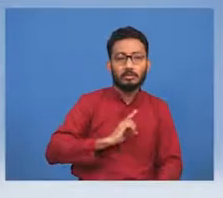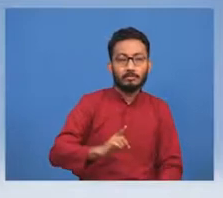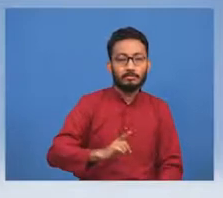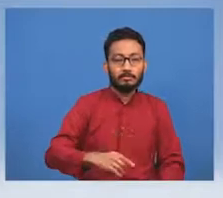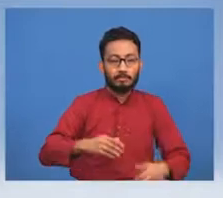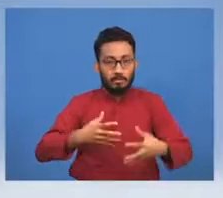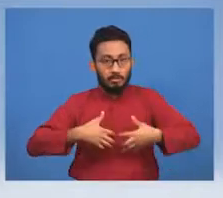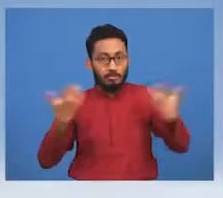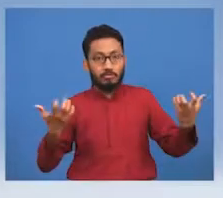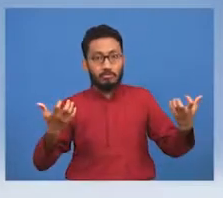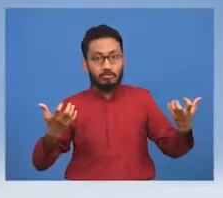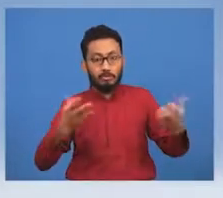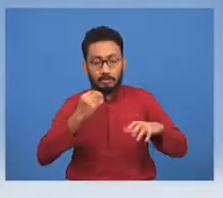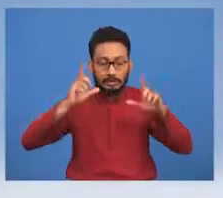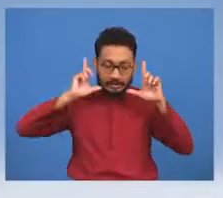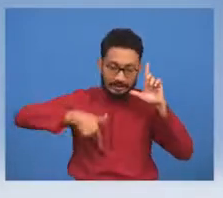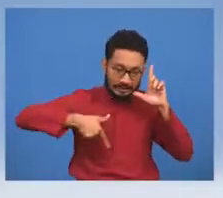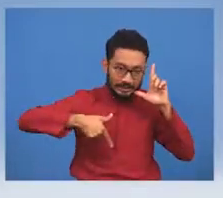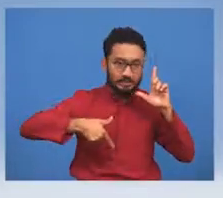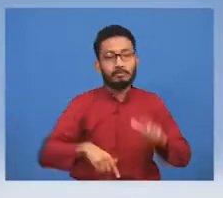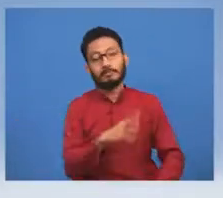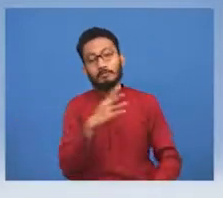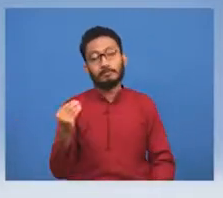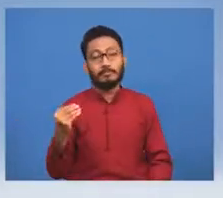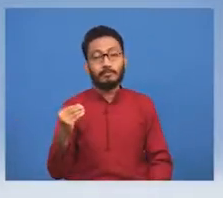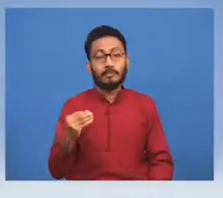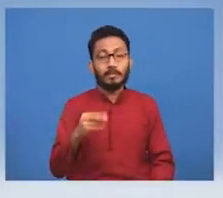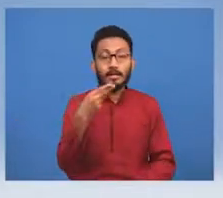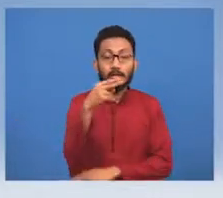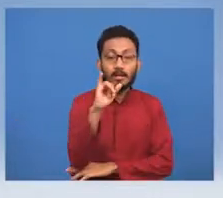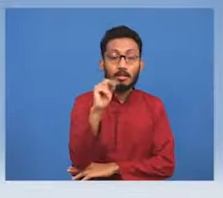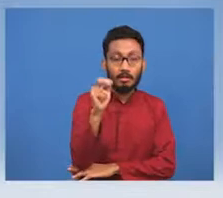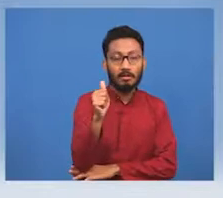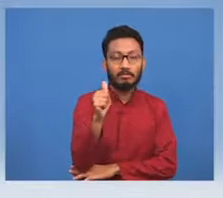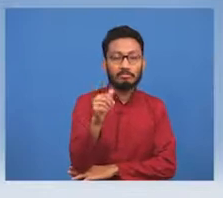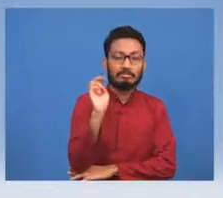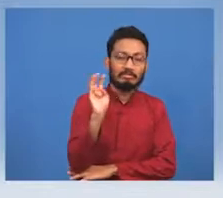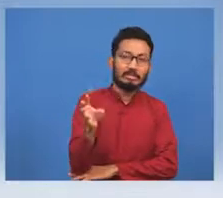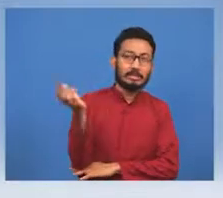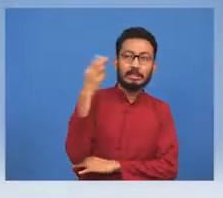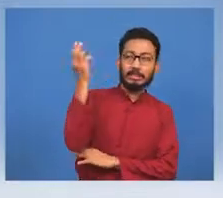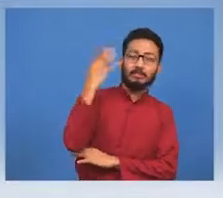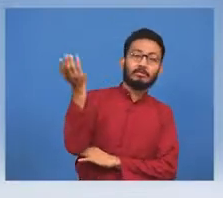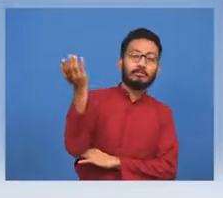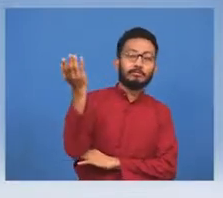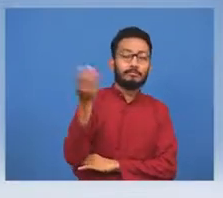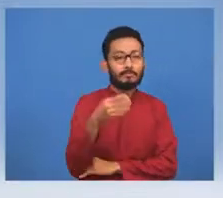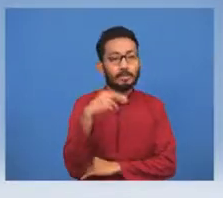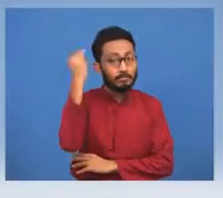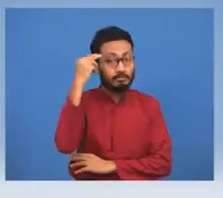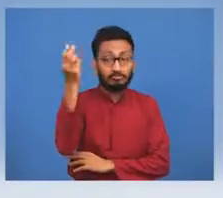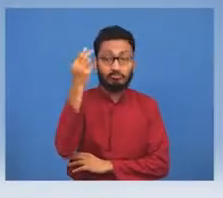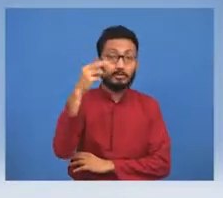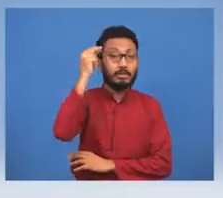menghina agama Islam dan menghina kepribadian serta keluarga Nabi Muhammad sallallahu alaihi wasallam.